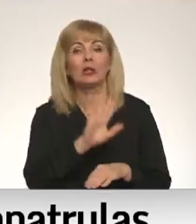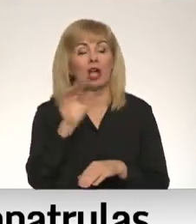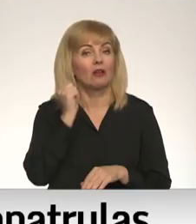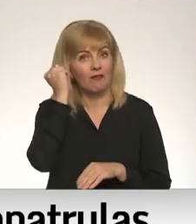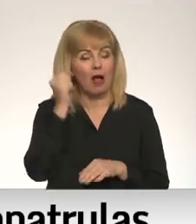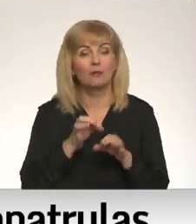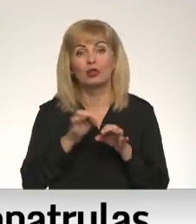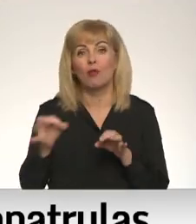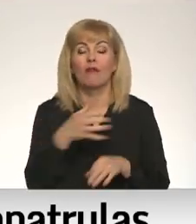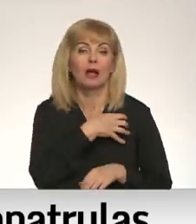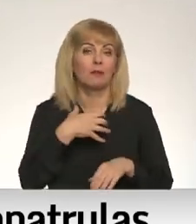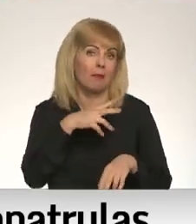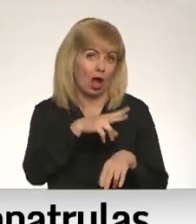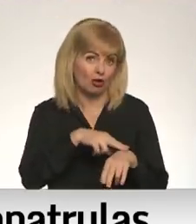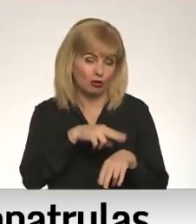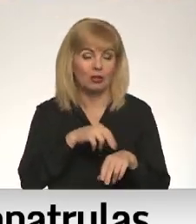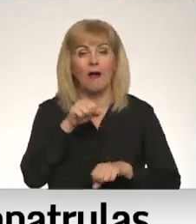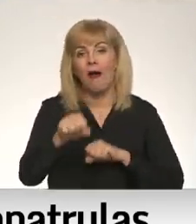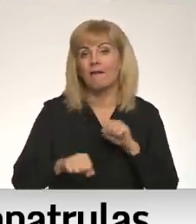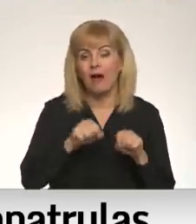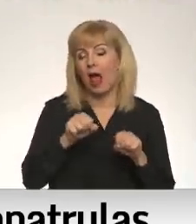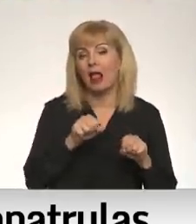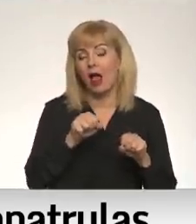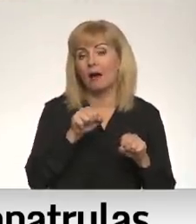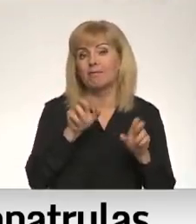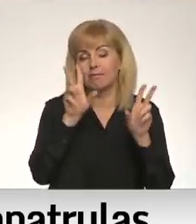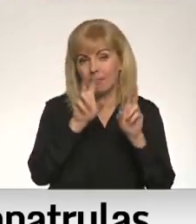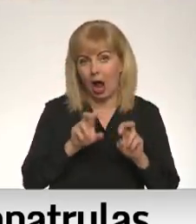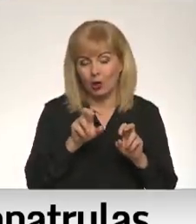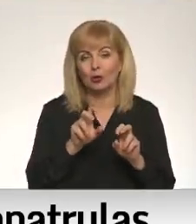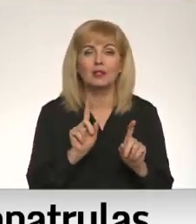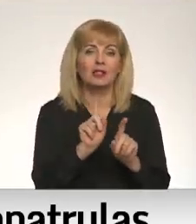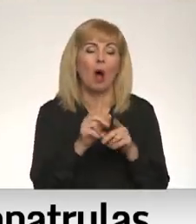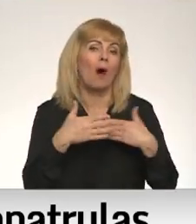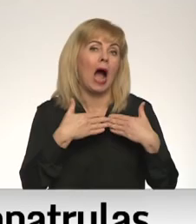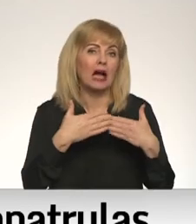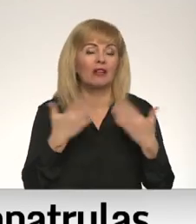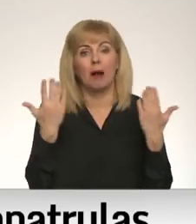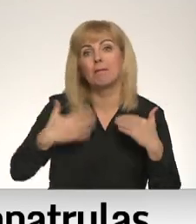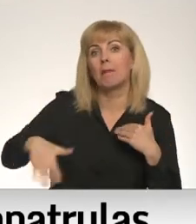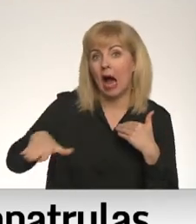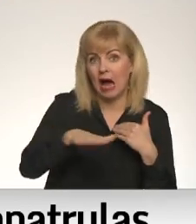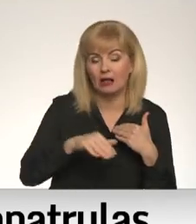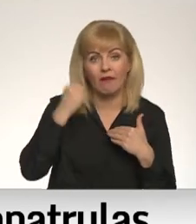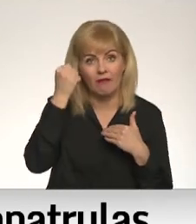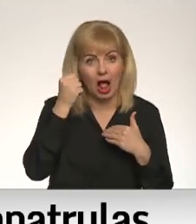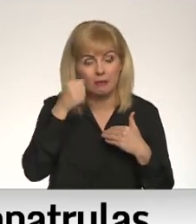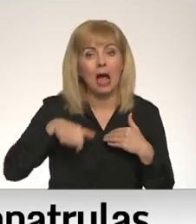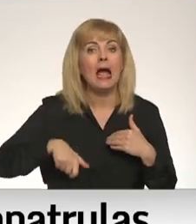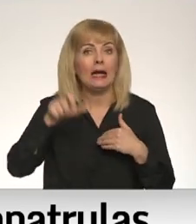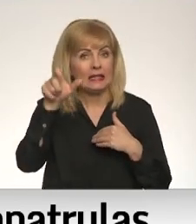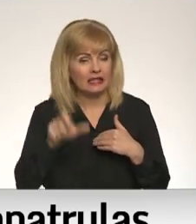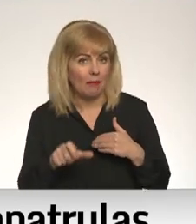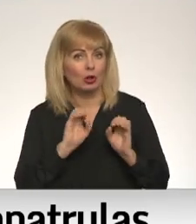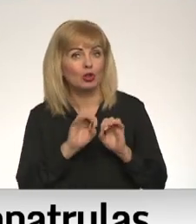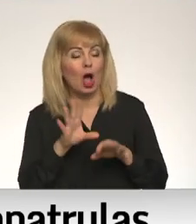novada pašvaldības policijas velo patruļu. RTV satiek aktīvās atpūtas parkā Valmierā. Inspektoras neslēpj, ka